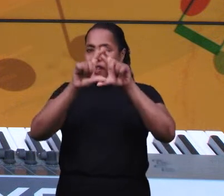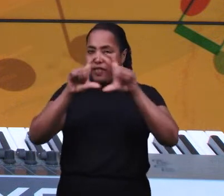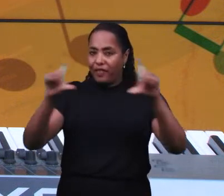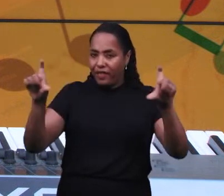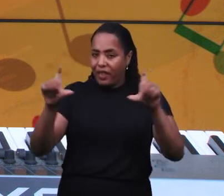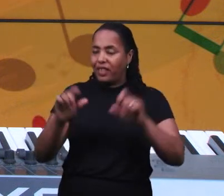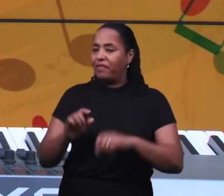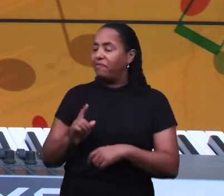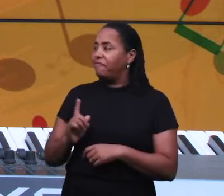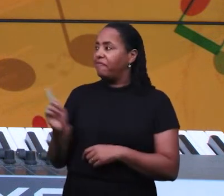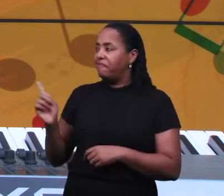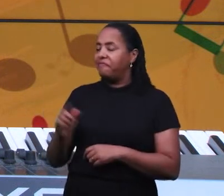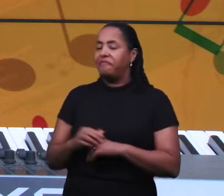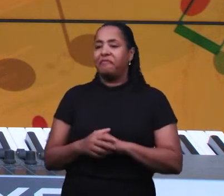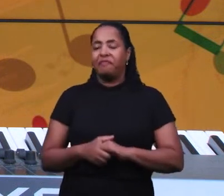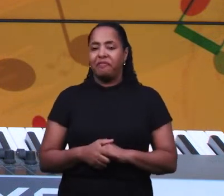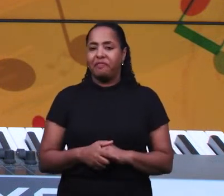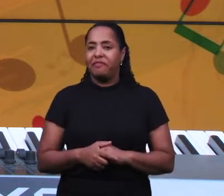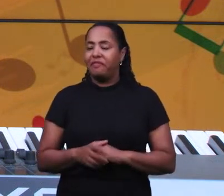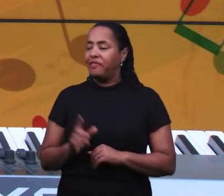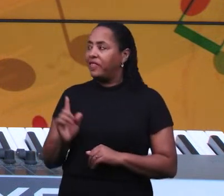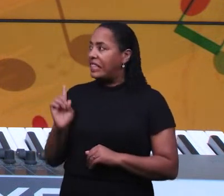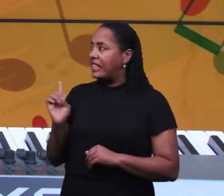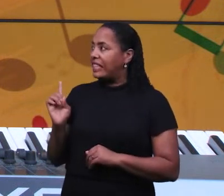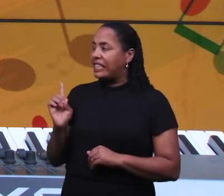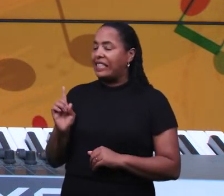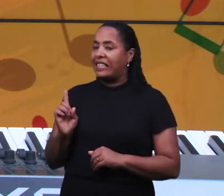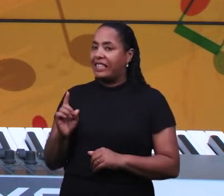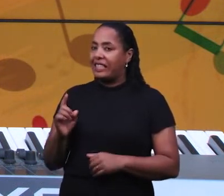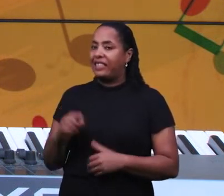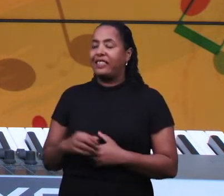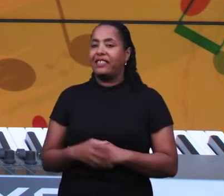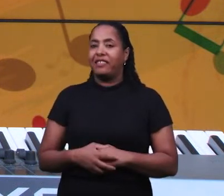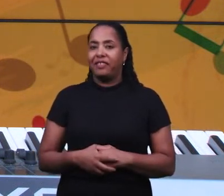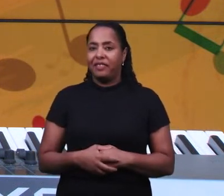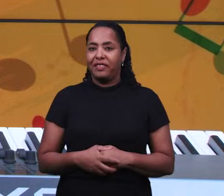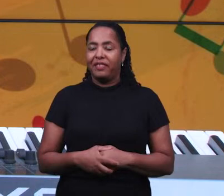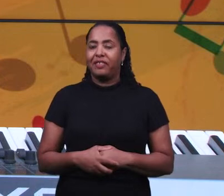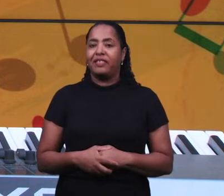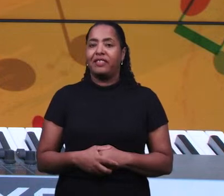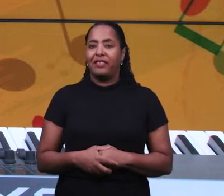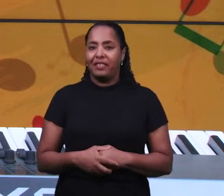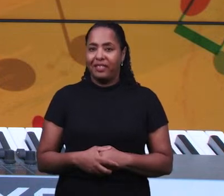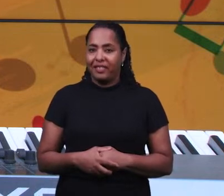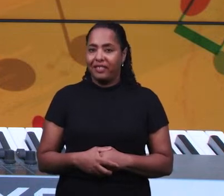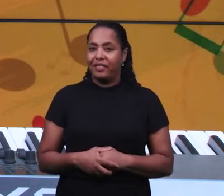La prochaine. sol, fá, mi, sol,